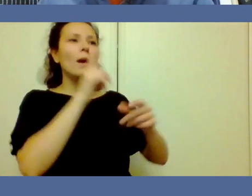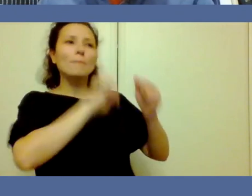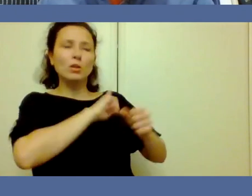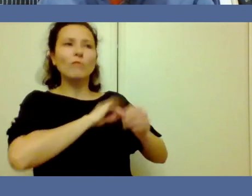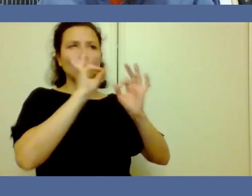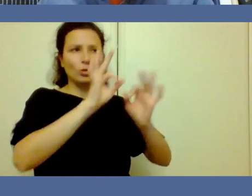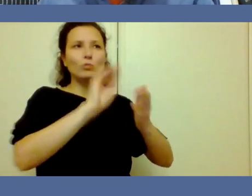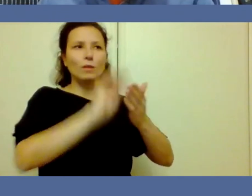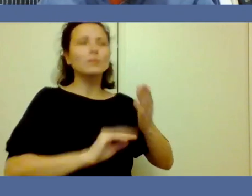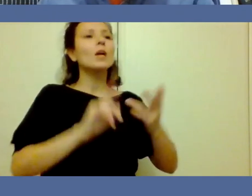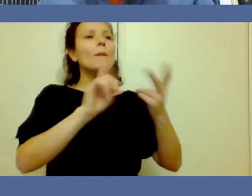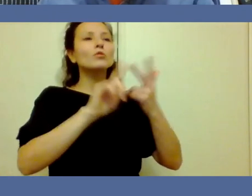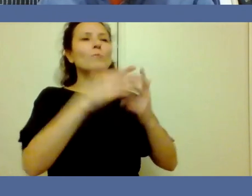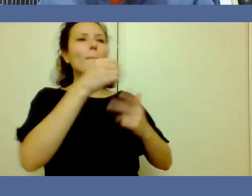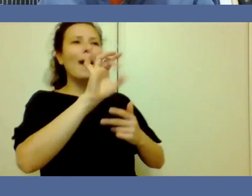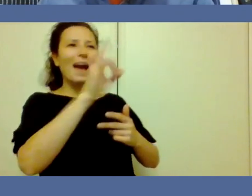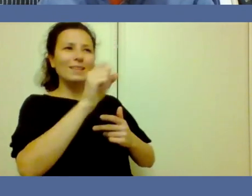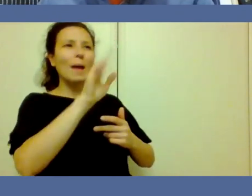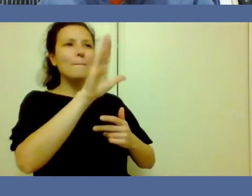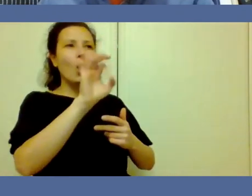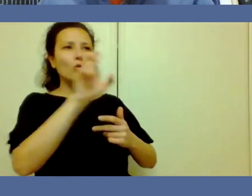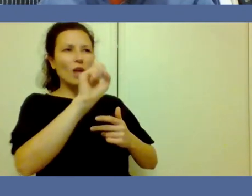Boczarska zagrała Saszę i to było wszystko,